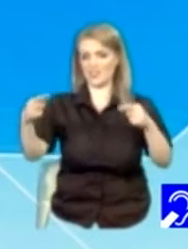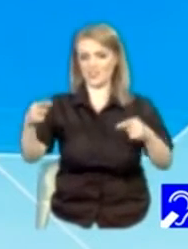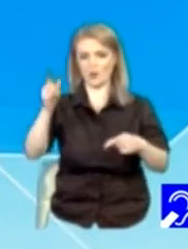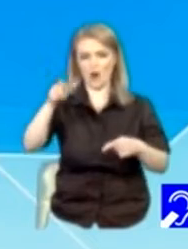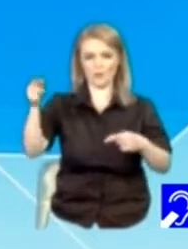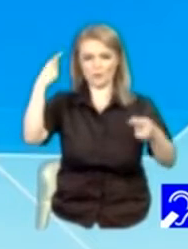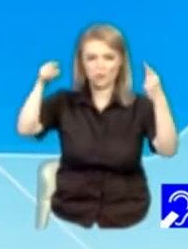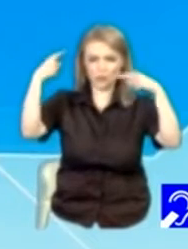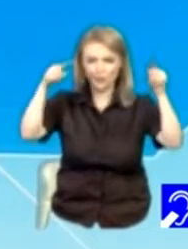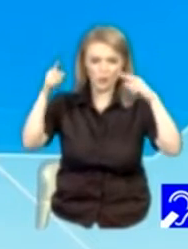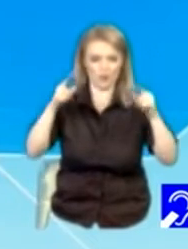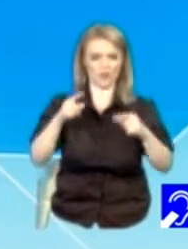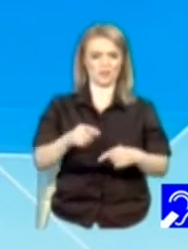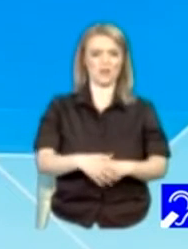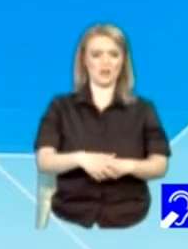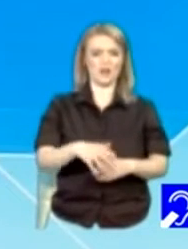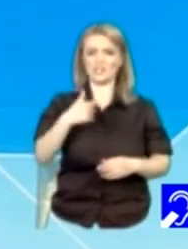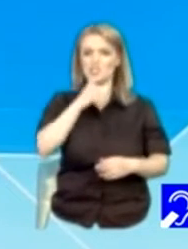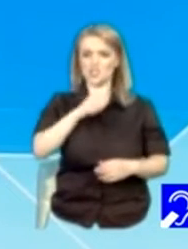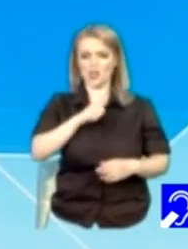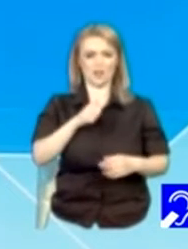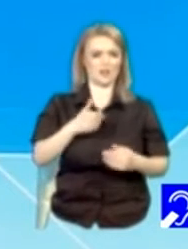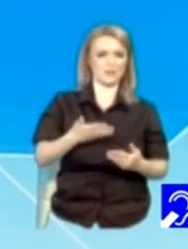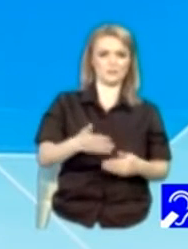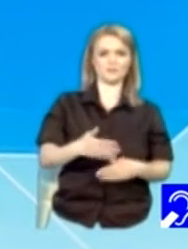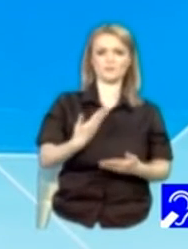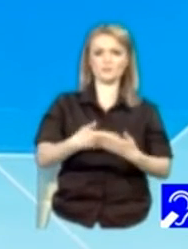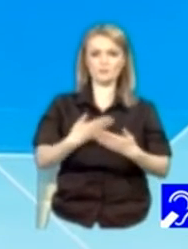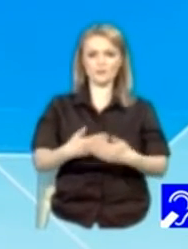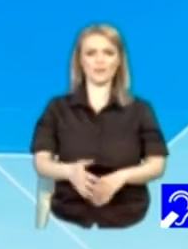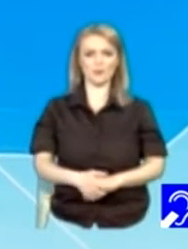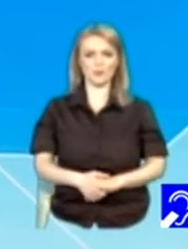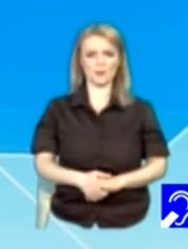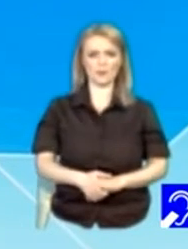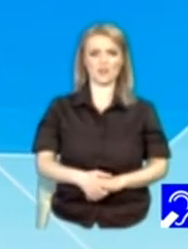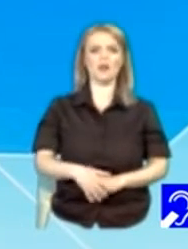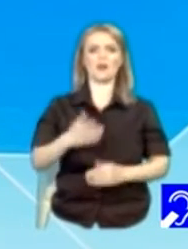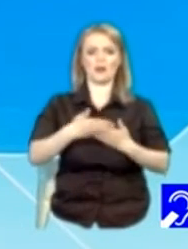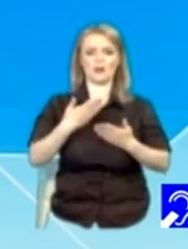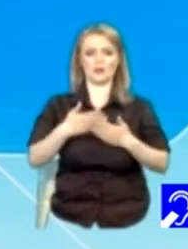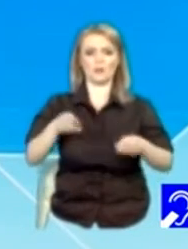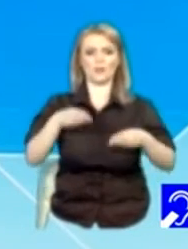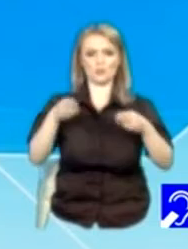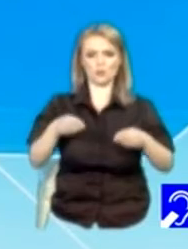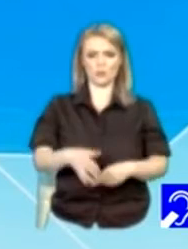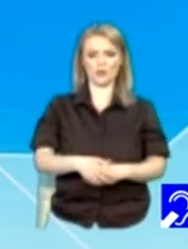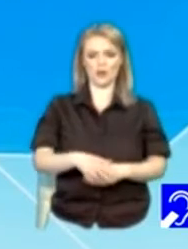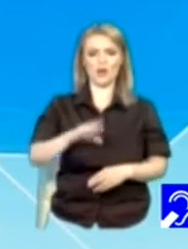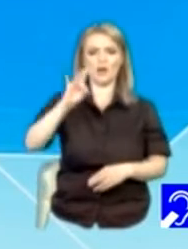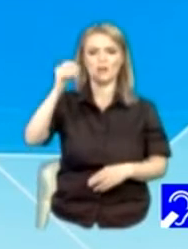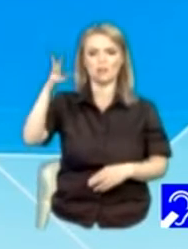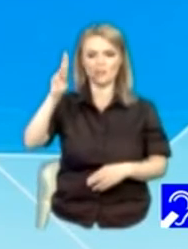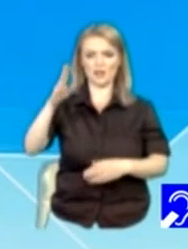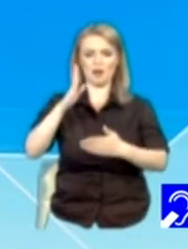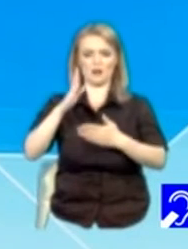personaje vicioase pentru Republica Moldova, cum ar fi condamnatul în țară, în România, Rizea, cu 4 ani și